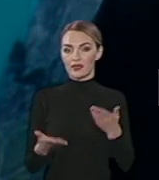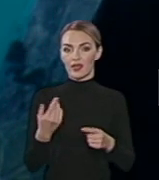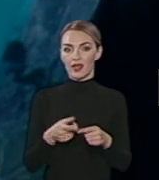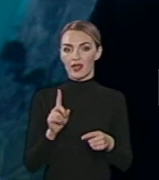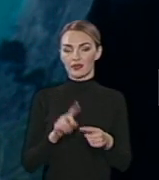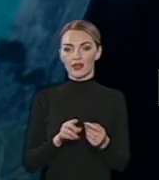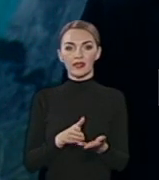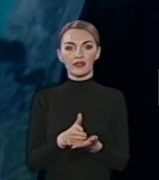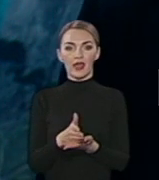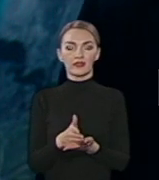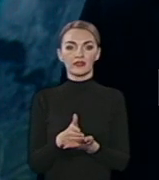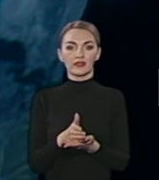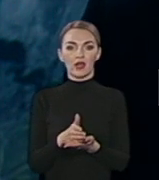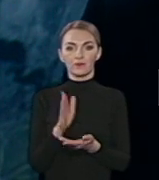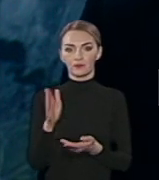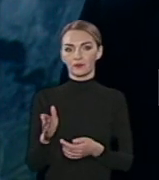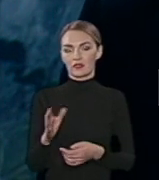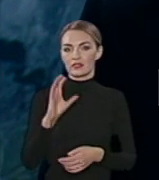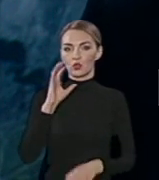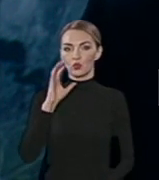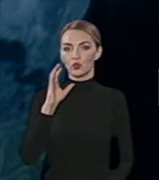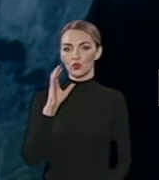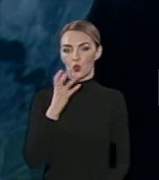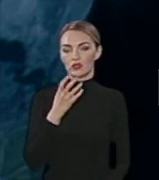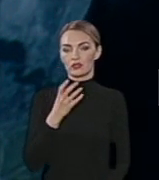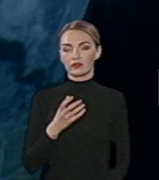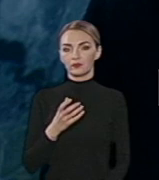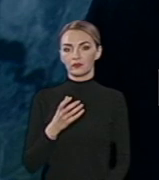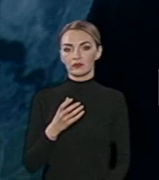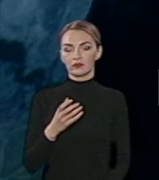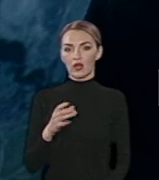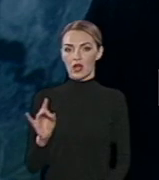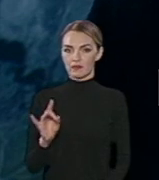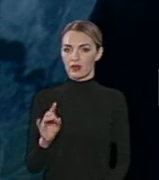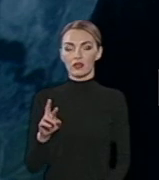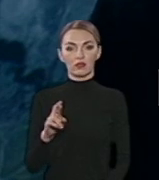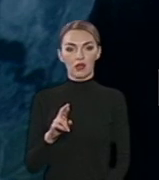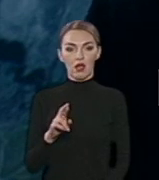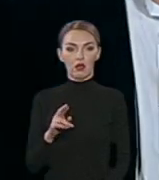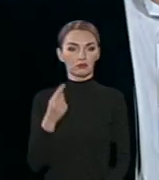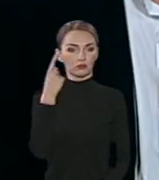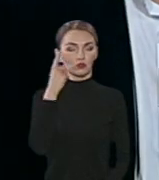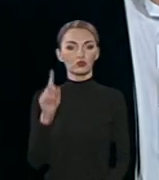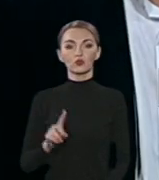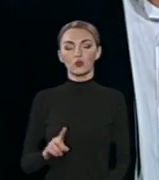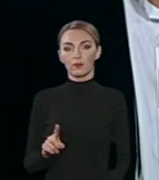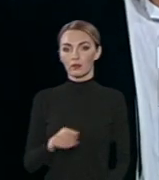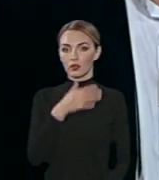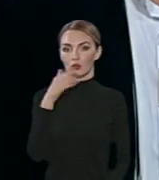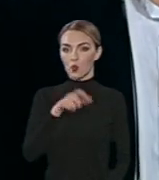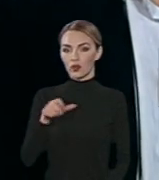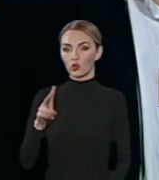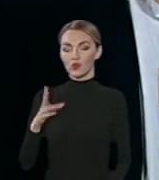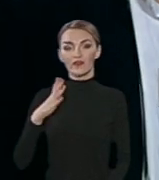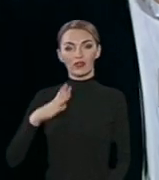тенденция приобретет достаточно серьезные размеры, я не исключаю, что многие из тех,